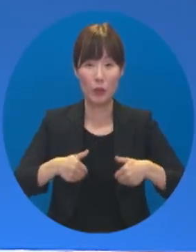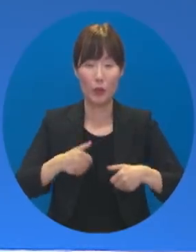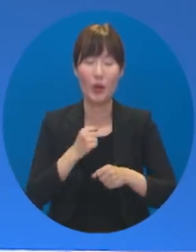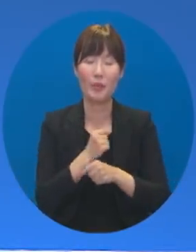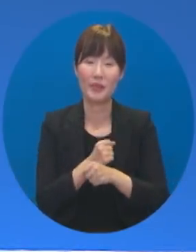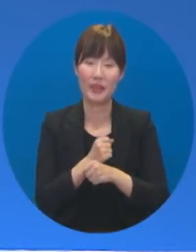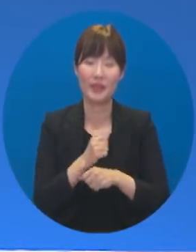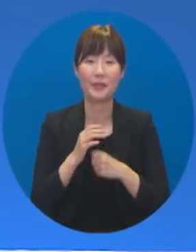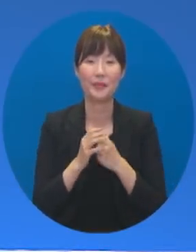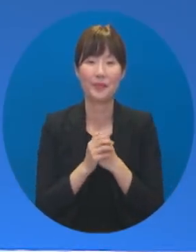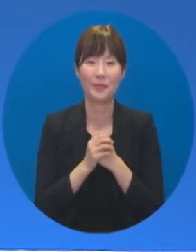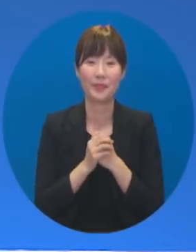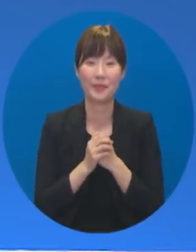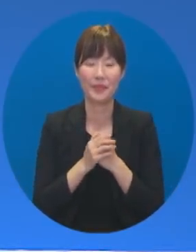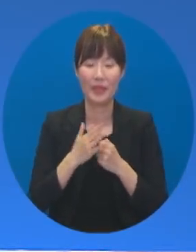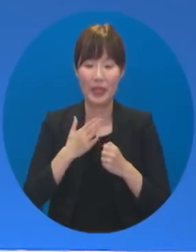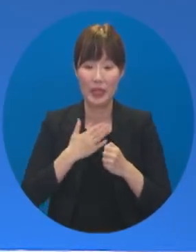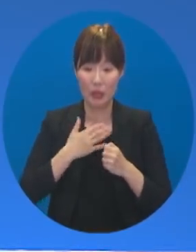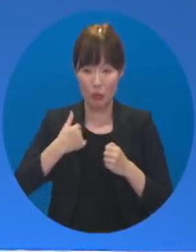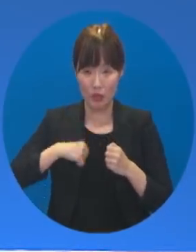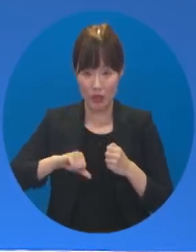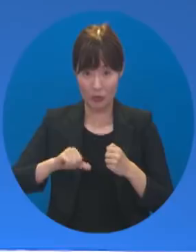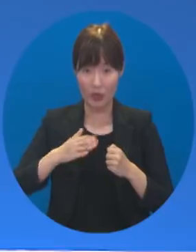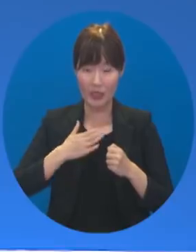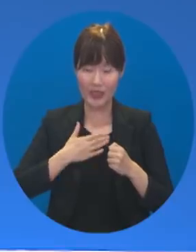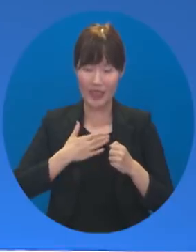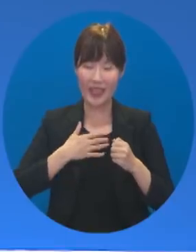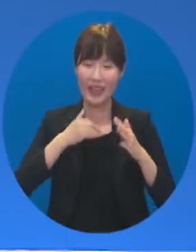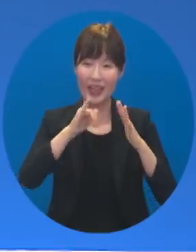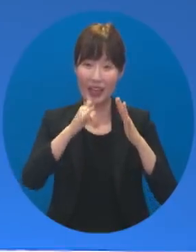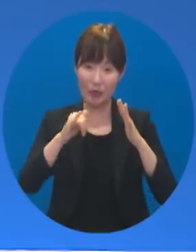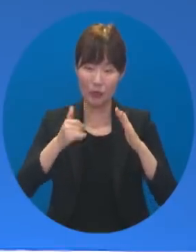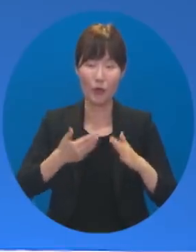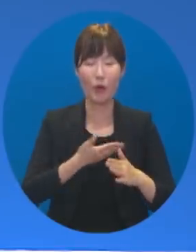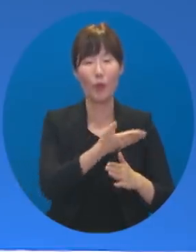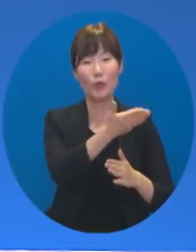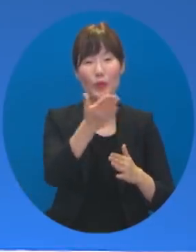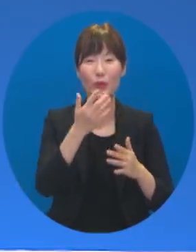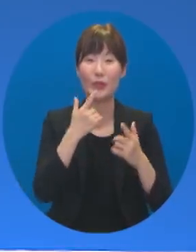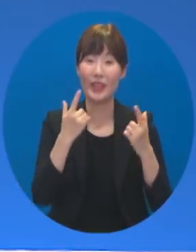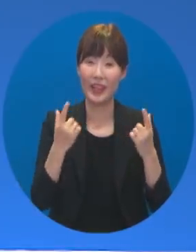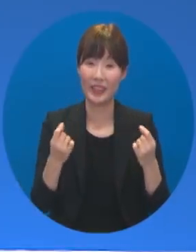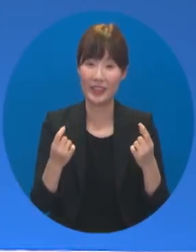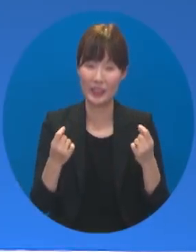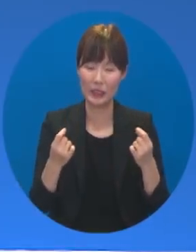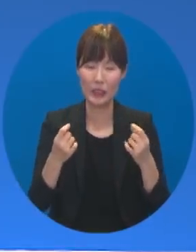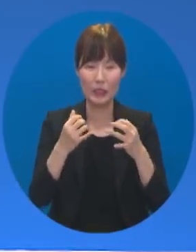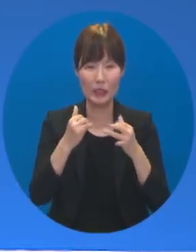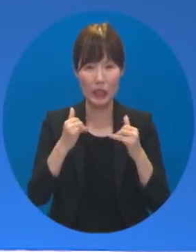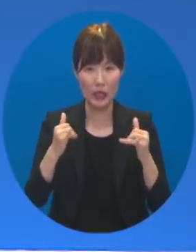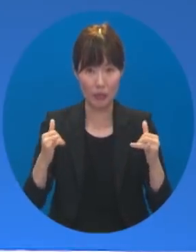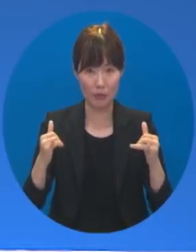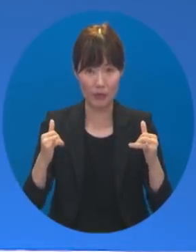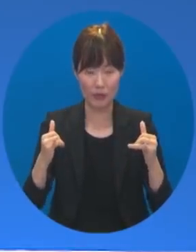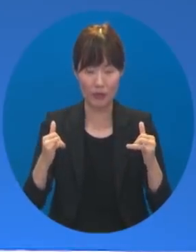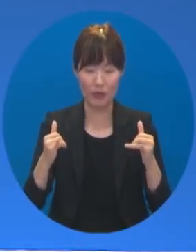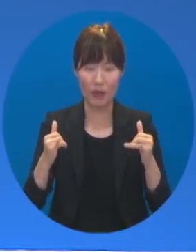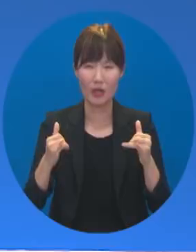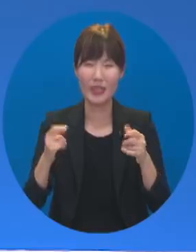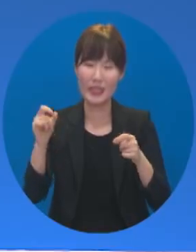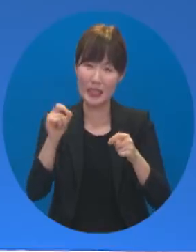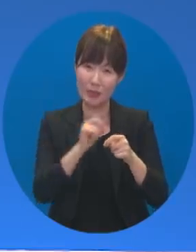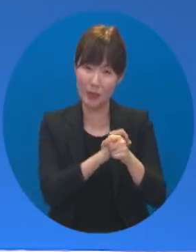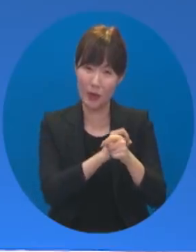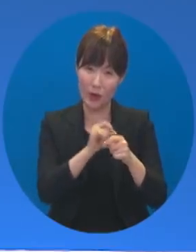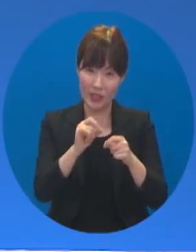그러나 원기와 제 가족은 또 여기 계신 여러분들처럼 사람들로 인해서 특별히 하나님을 함께 믿는